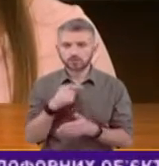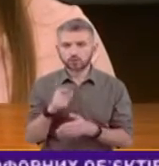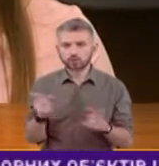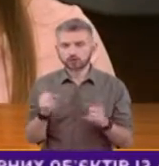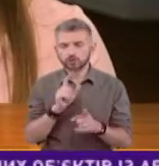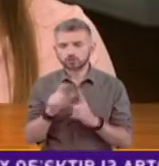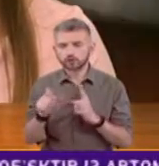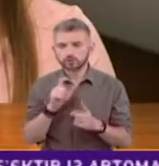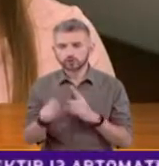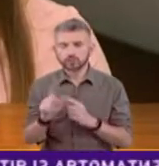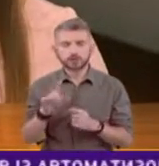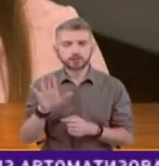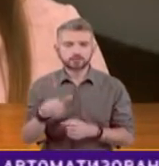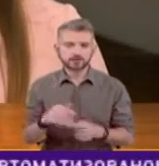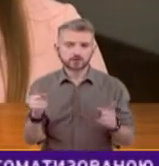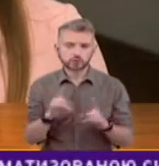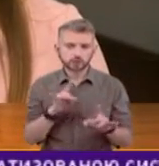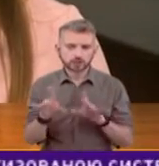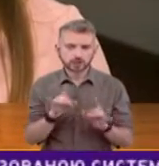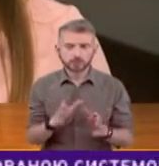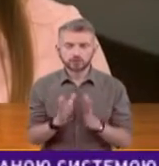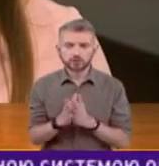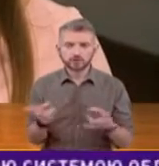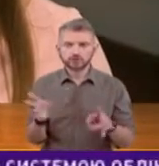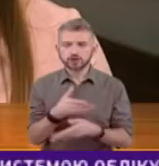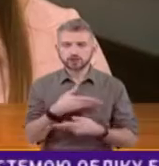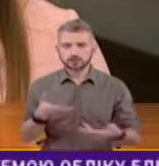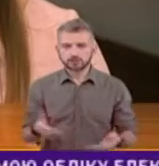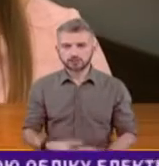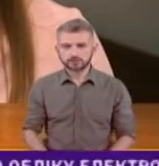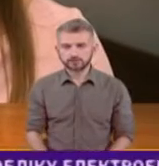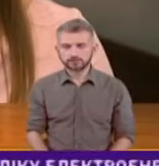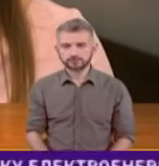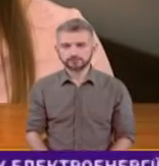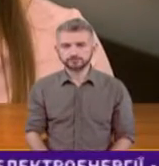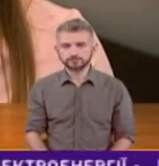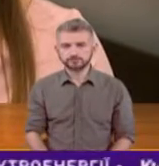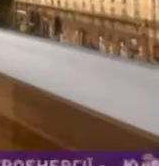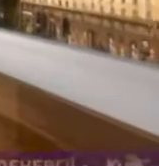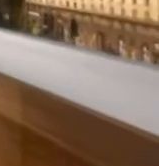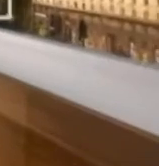коротенько прокоментуємо, але після невеличкої реклами. Тож, будь ласка, дочекайтеся, будьте з нами і не перемикайте.